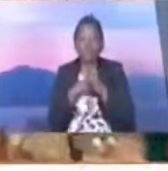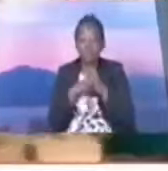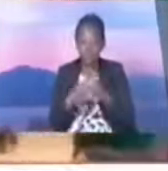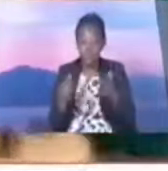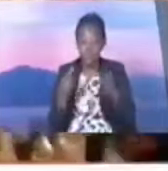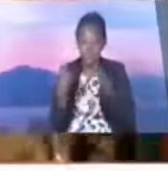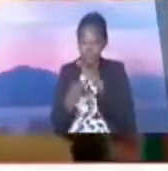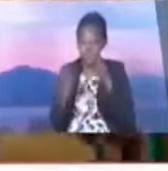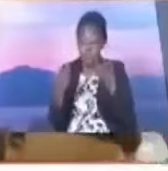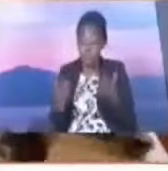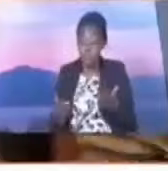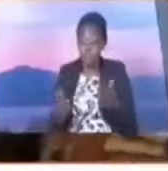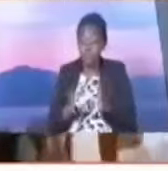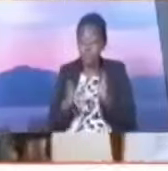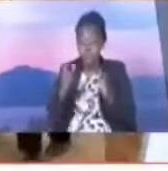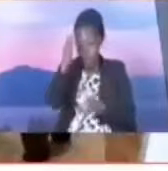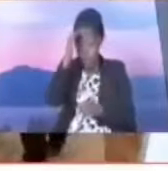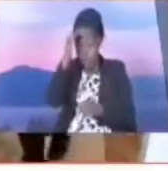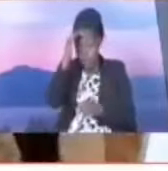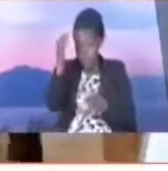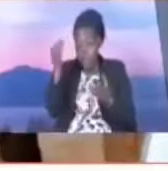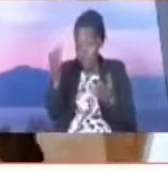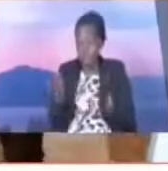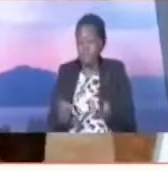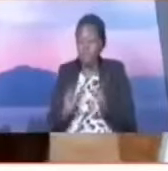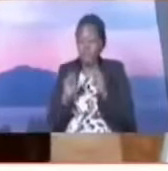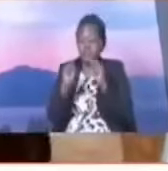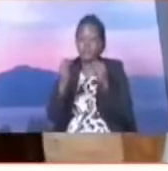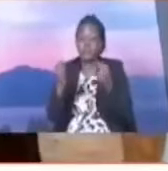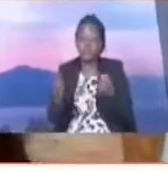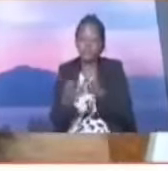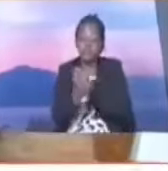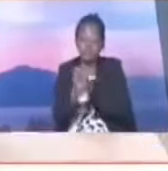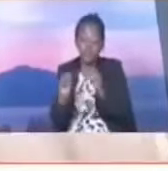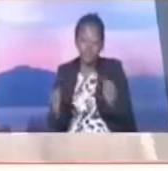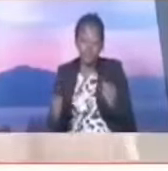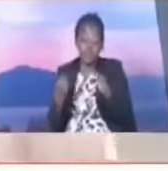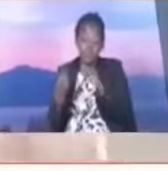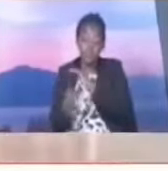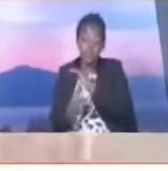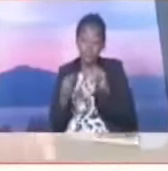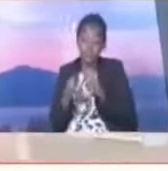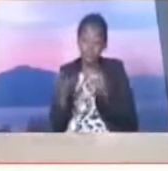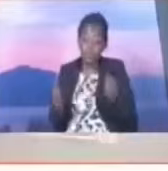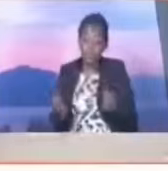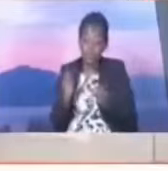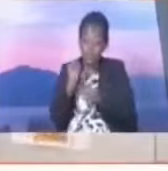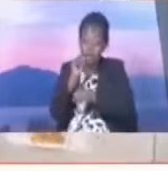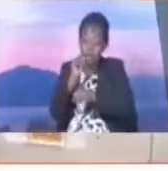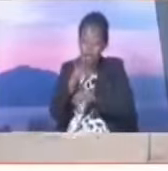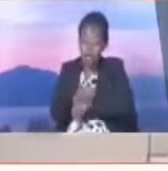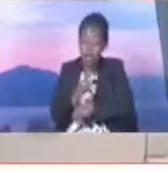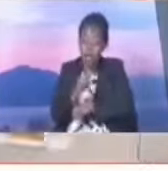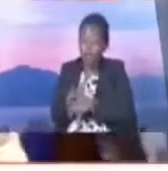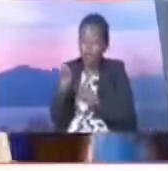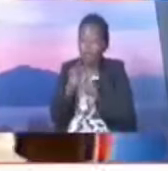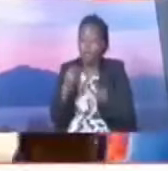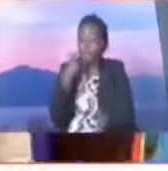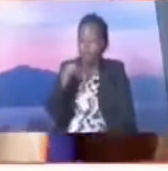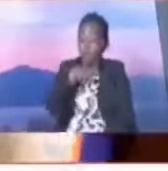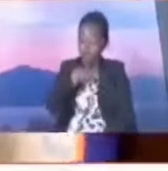Mbele yungu dokunu nikichwaliza polisi ukuveche siga. Necha na muka kukutase mbira. Nukwa mwaba tuza wade. Abaka